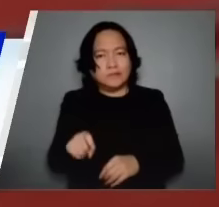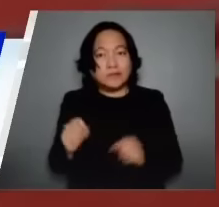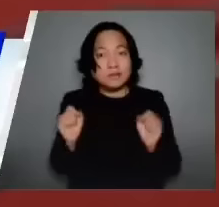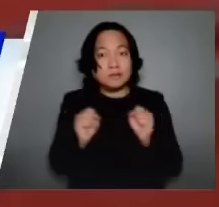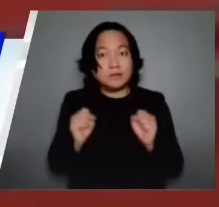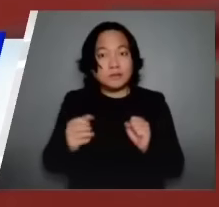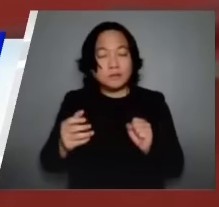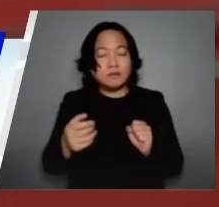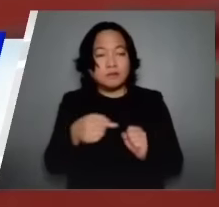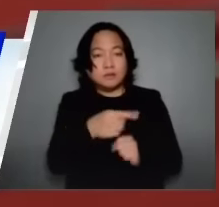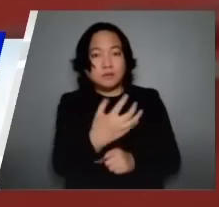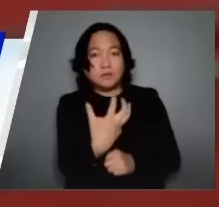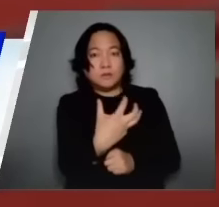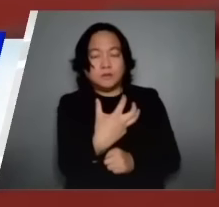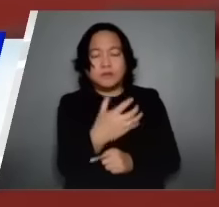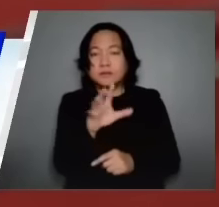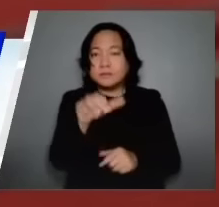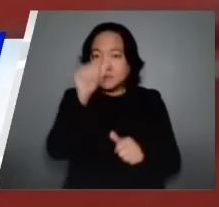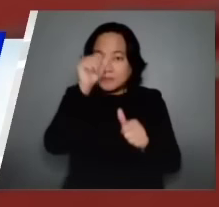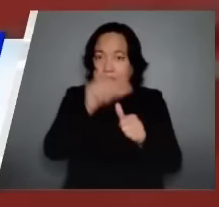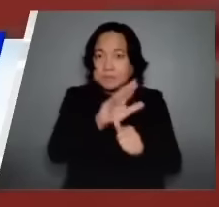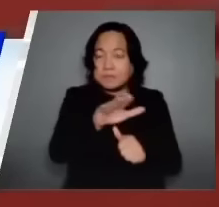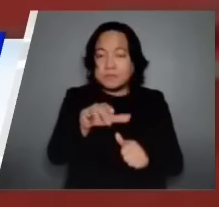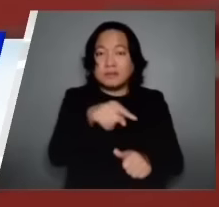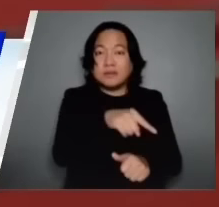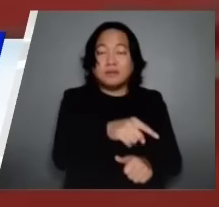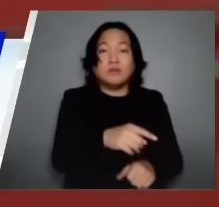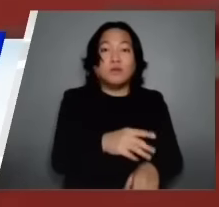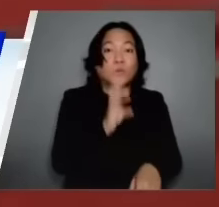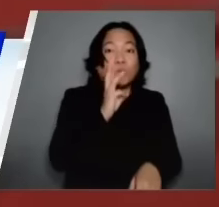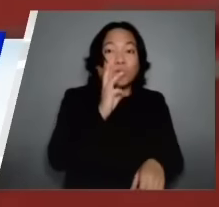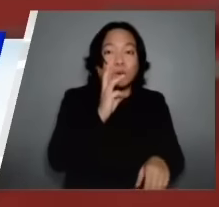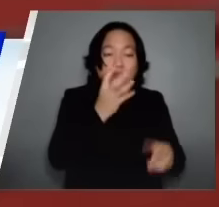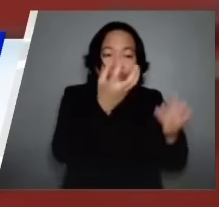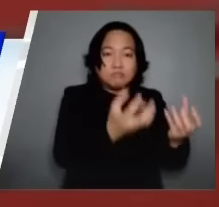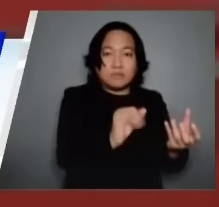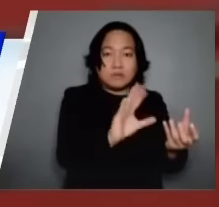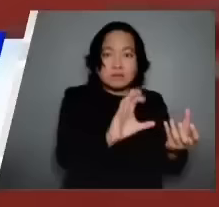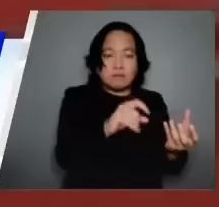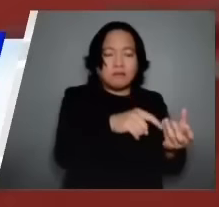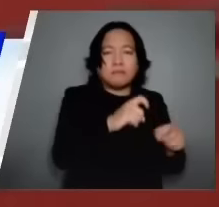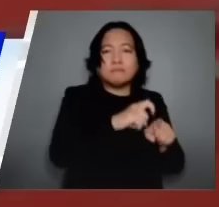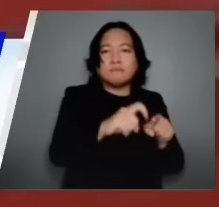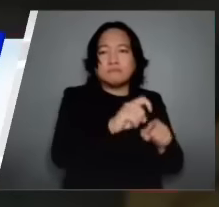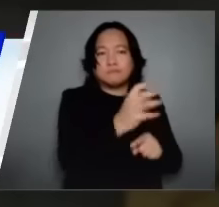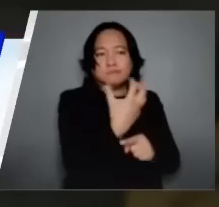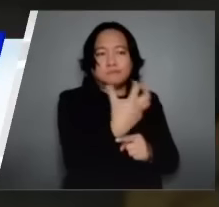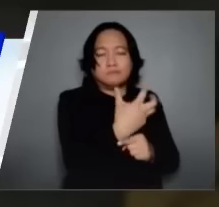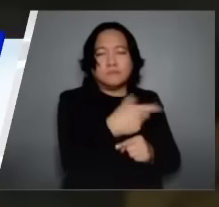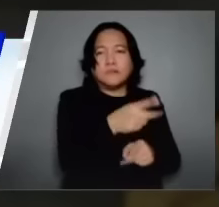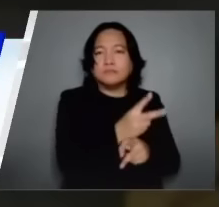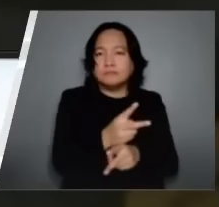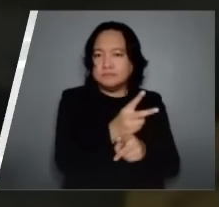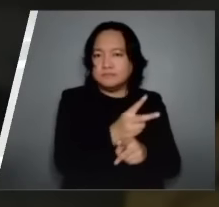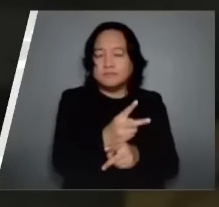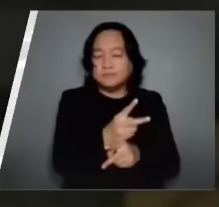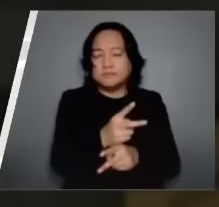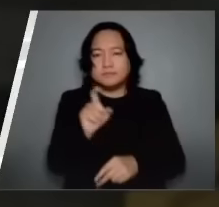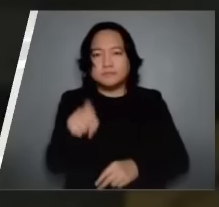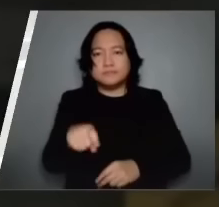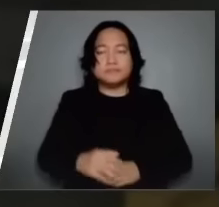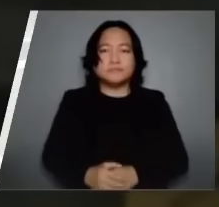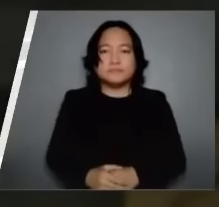lang, ang paalala lang talagang, kasi tubig, kuryente, talagang bantayan at huwag pabayaan alas ng mga bata. Para sa GMA